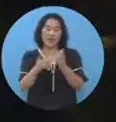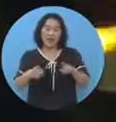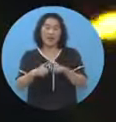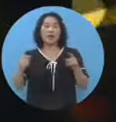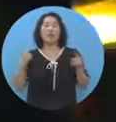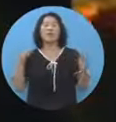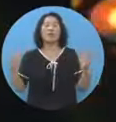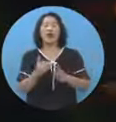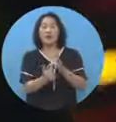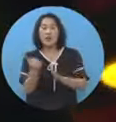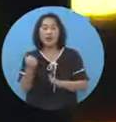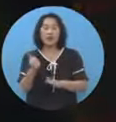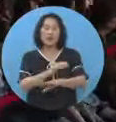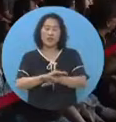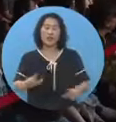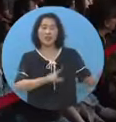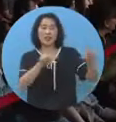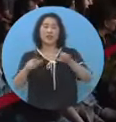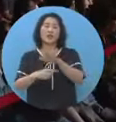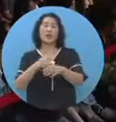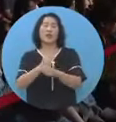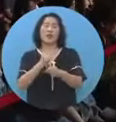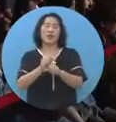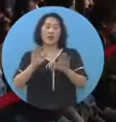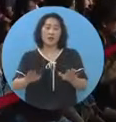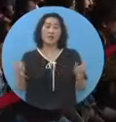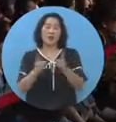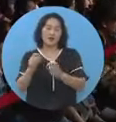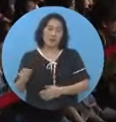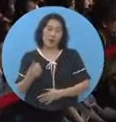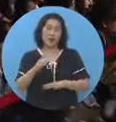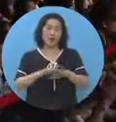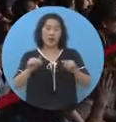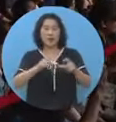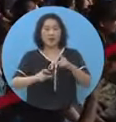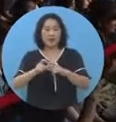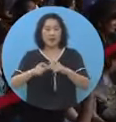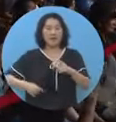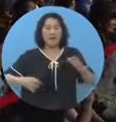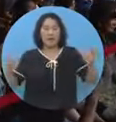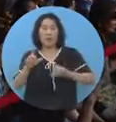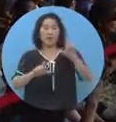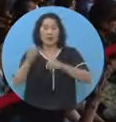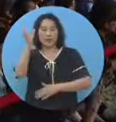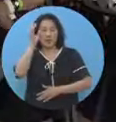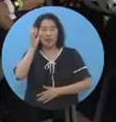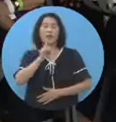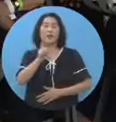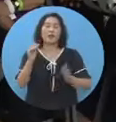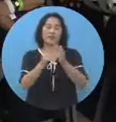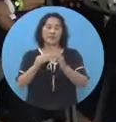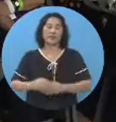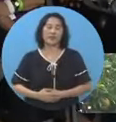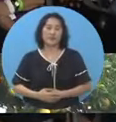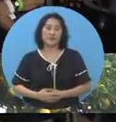모아 희망이 있고 살맛 나는 농업, 농촌을 만들자며 이번 만남을 계기로 농업인이 더욱 단합된 모습을 보여주길